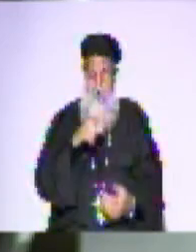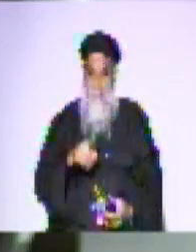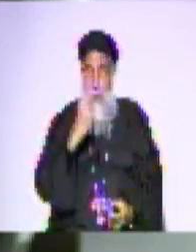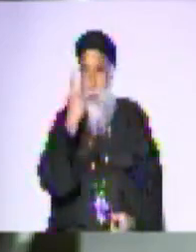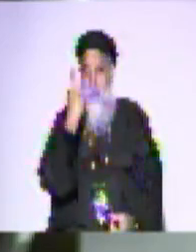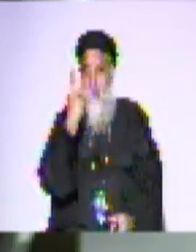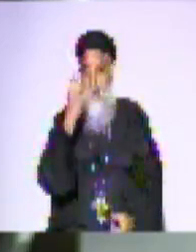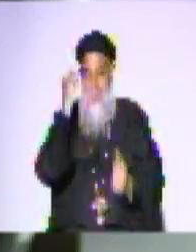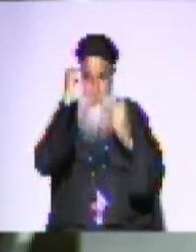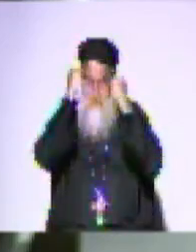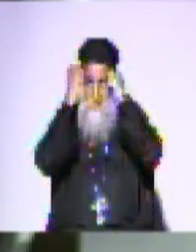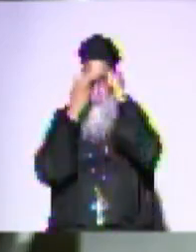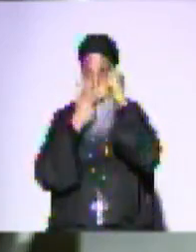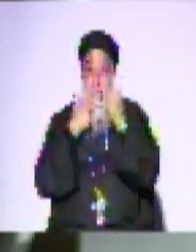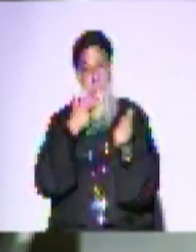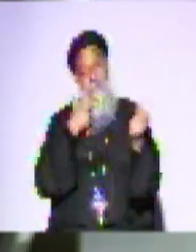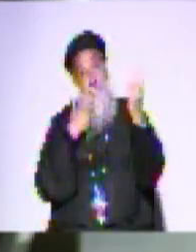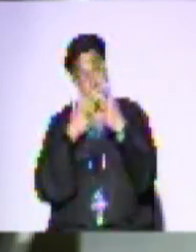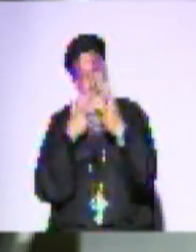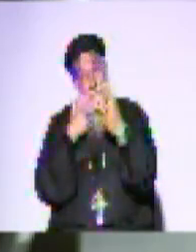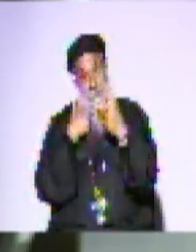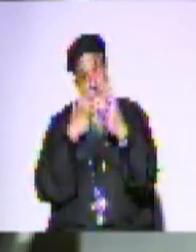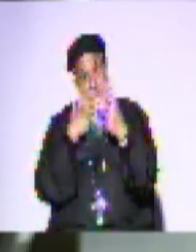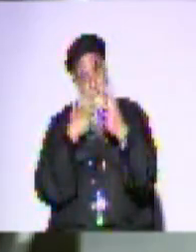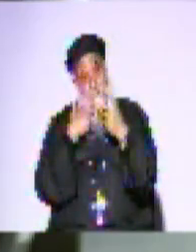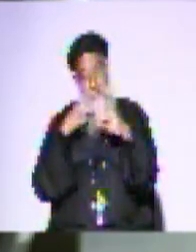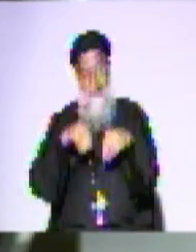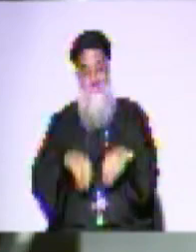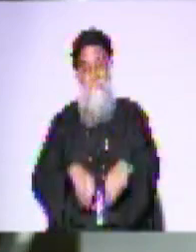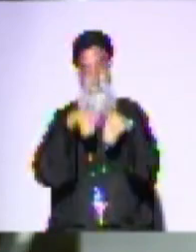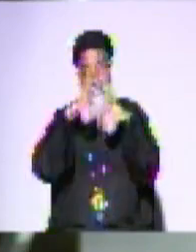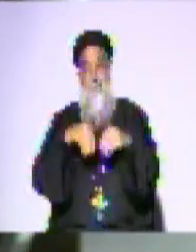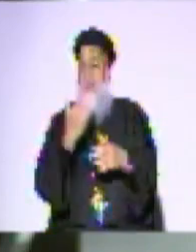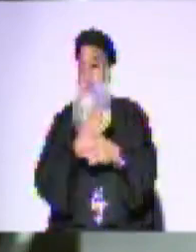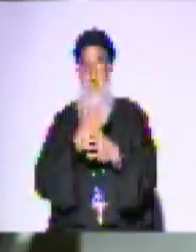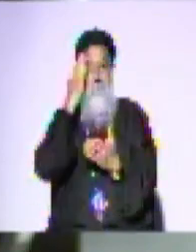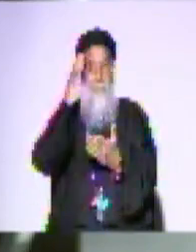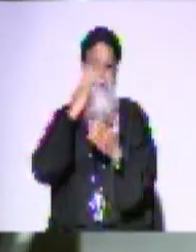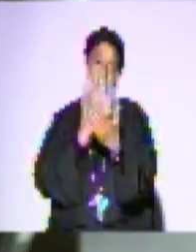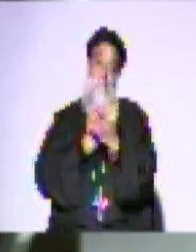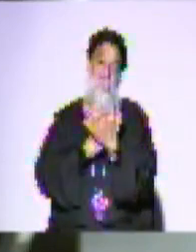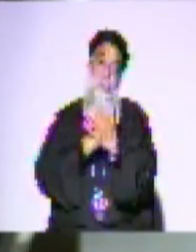توبوا وليعتمد كل منكم لمغفرة الخطايا.